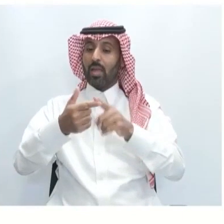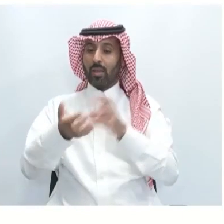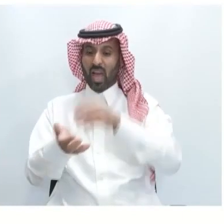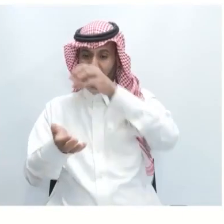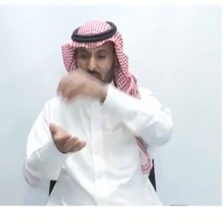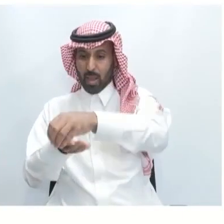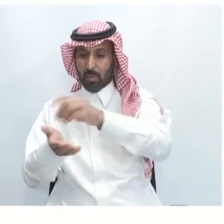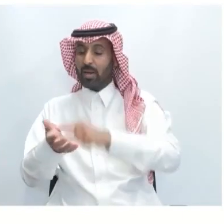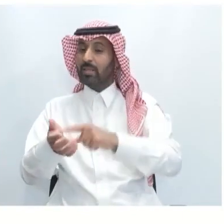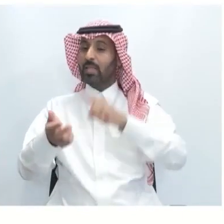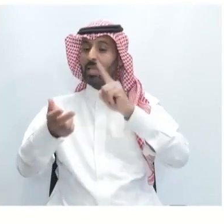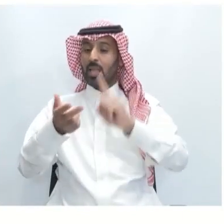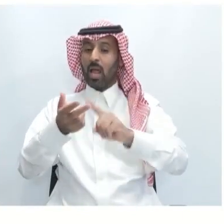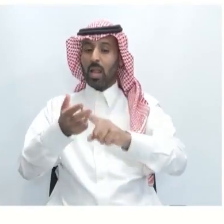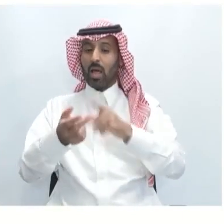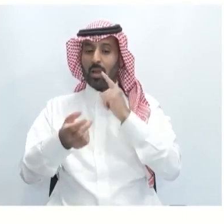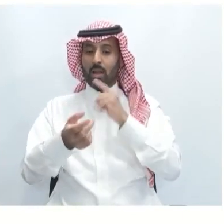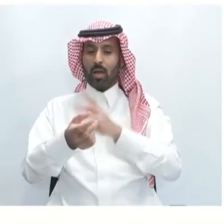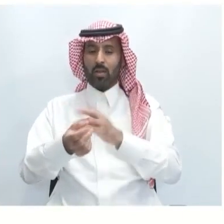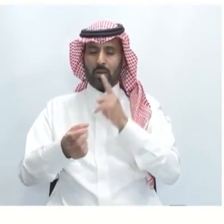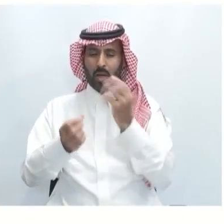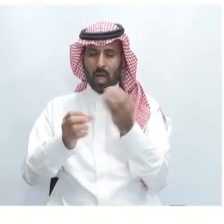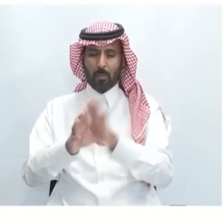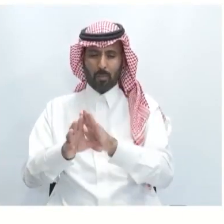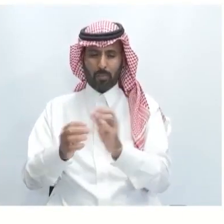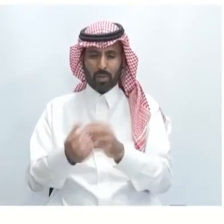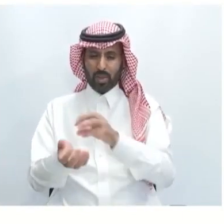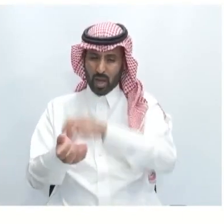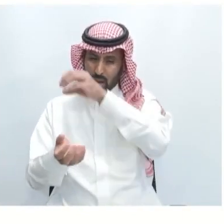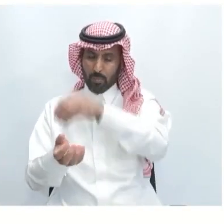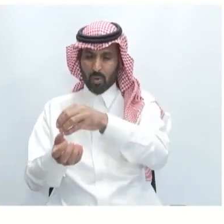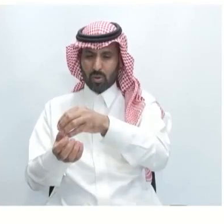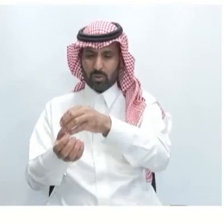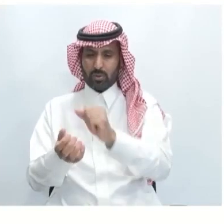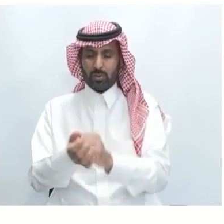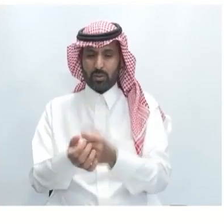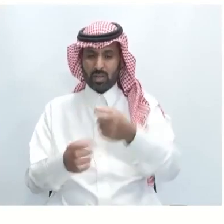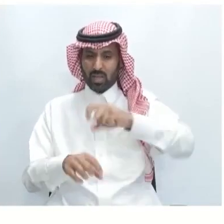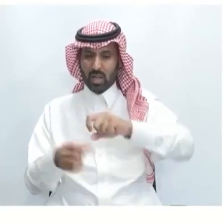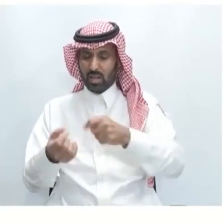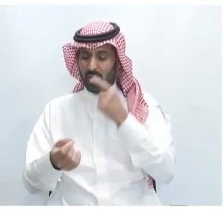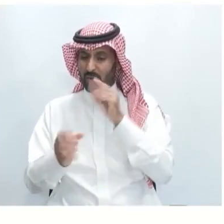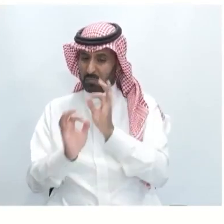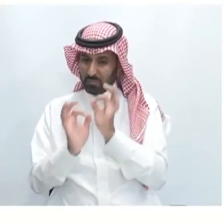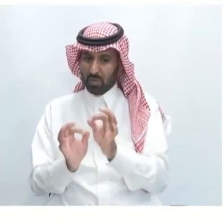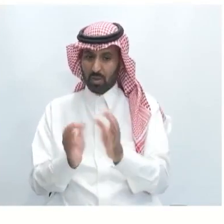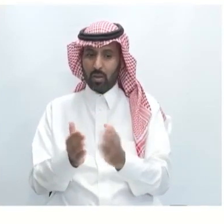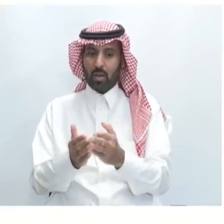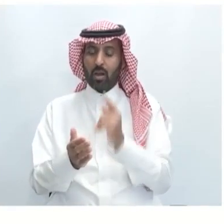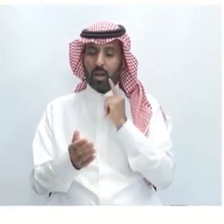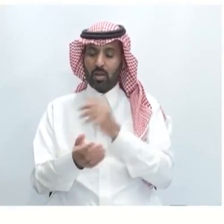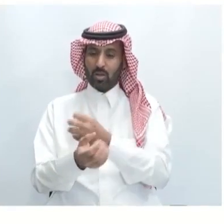العضلات الاهداف ستكون تصف تركيب الاحماض الامينيه والبروتينات وتشرح وظيفه البروتينات في الخلايا